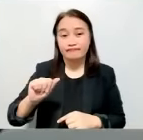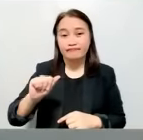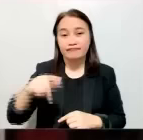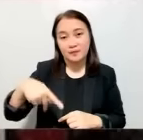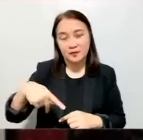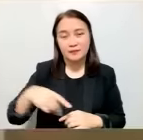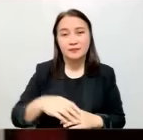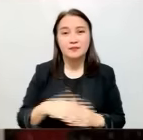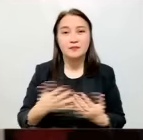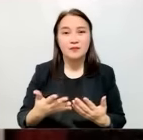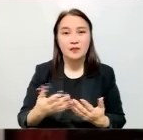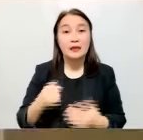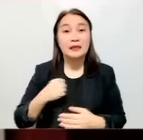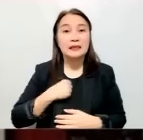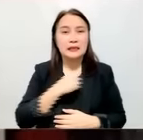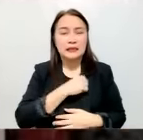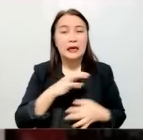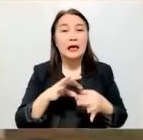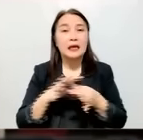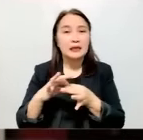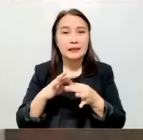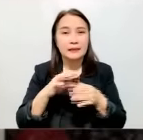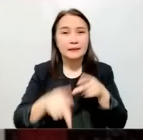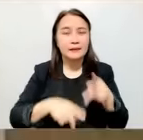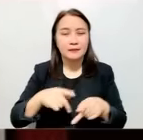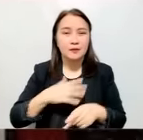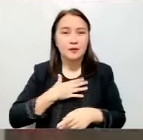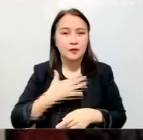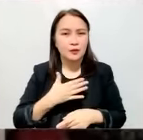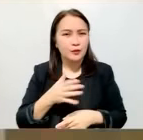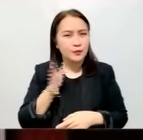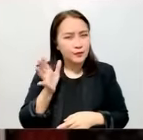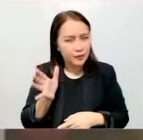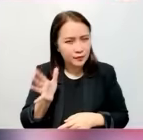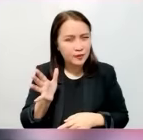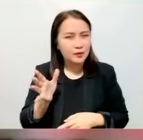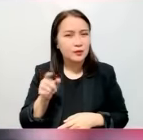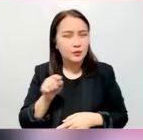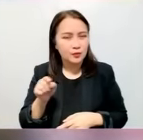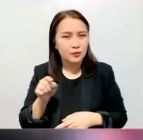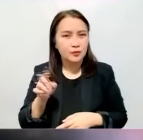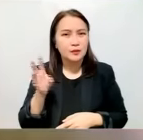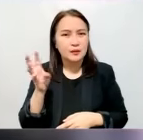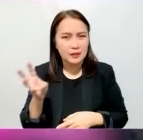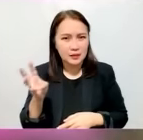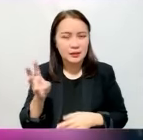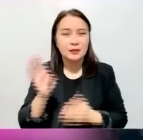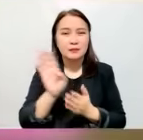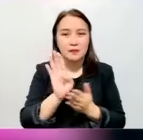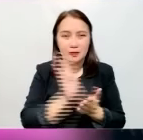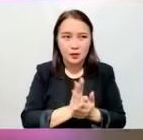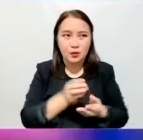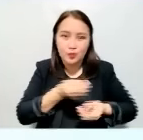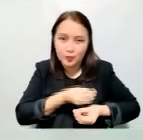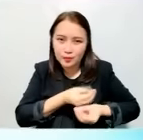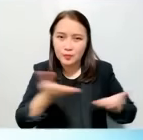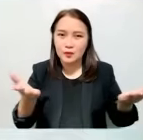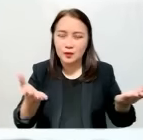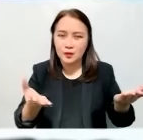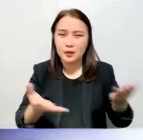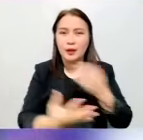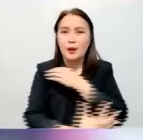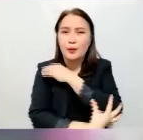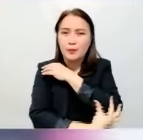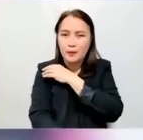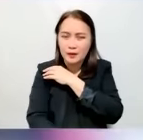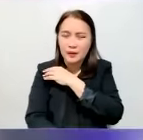naudlot na People's Initiative. Nasa 50 to 60 billion pesos po yan na ibibigay dapat sa mga may hirap na hindi pasok